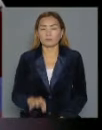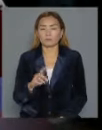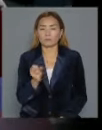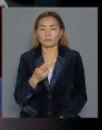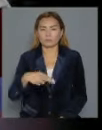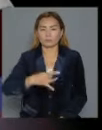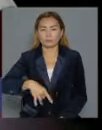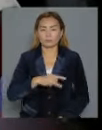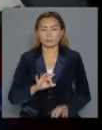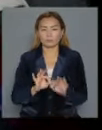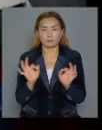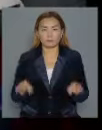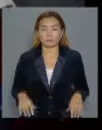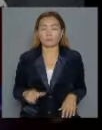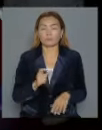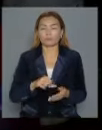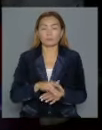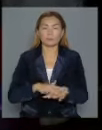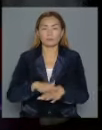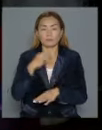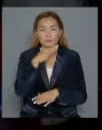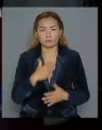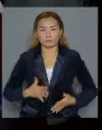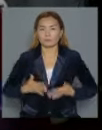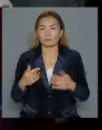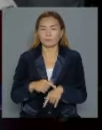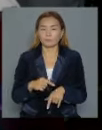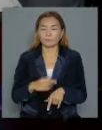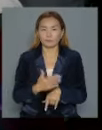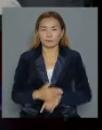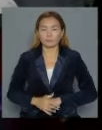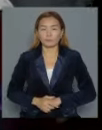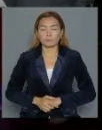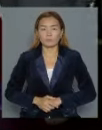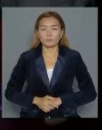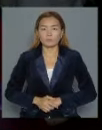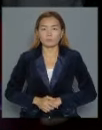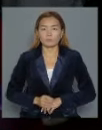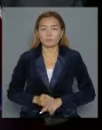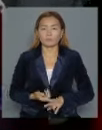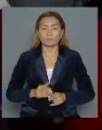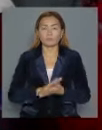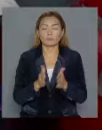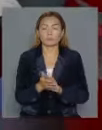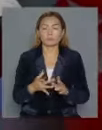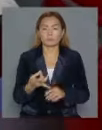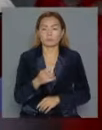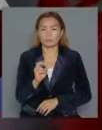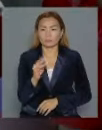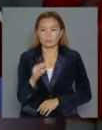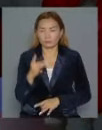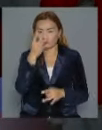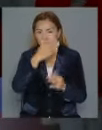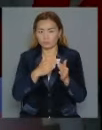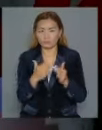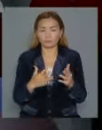ауданына керемет жұлдыздар келіп, халық дейтін бір рухани керім демалып қалып жатыр. Мына осыны ұйымдастырып жатқан аудан әкіміне, мәдениет